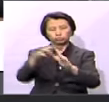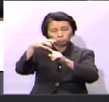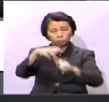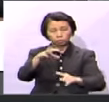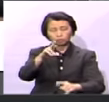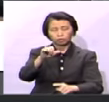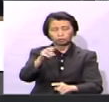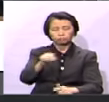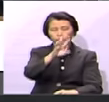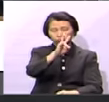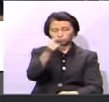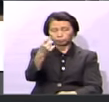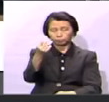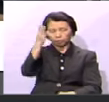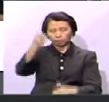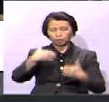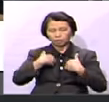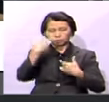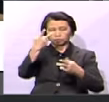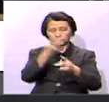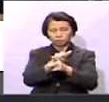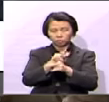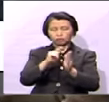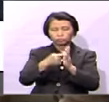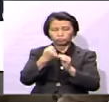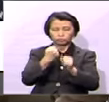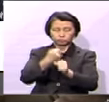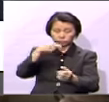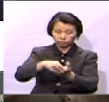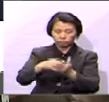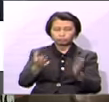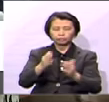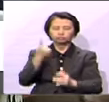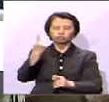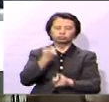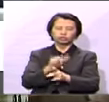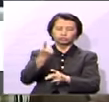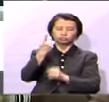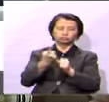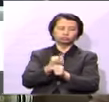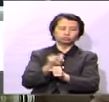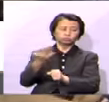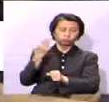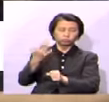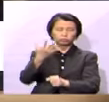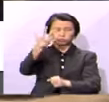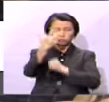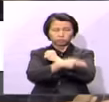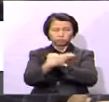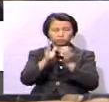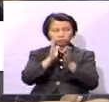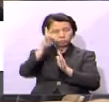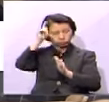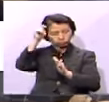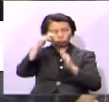Rugby 7 Sebelah Kebangsaan akan diadakan 3 kali mulai tahun ini berbanding sekali setahun sebelum ini. 3 negeri yang akan menjadi tuan rumah